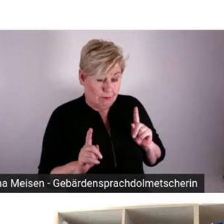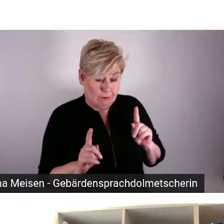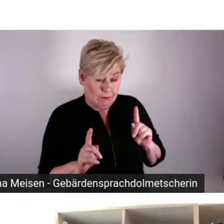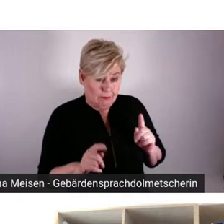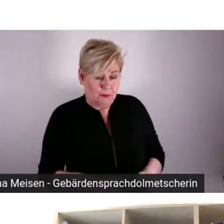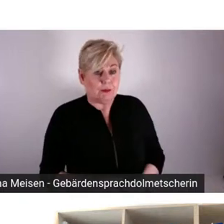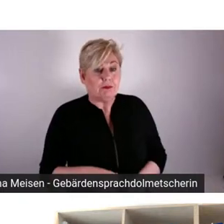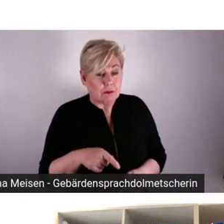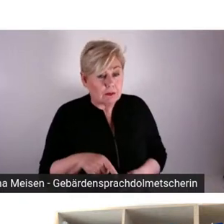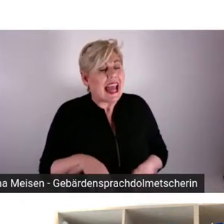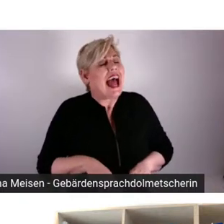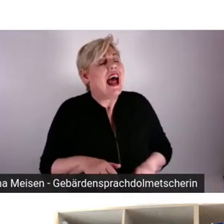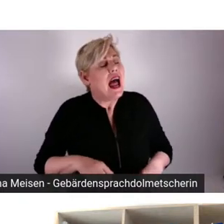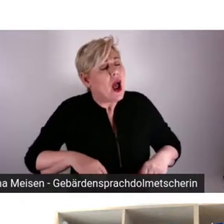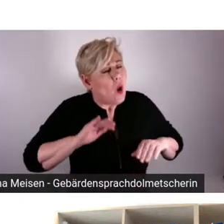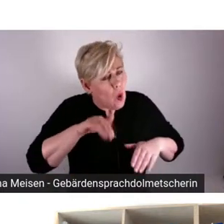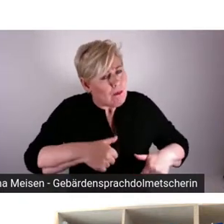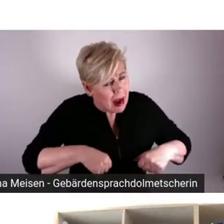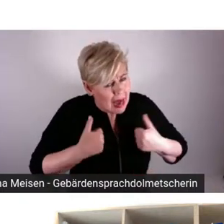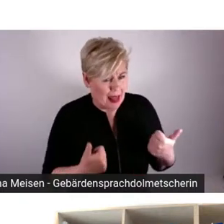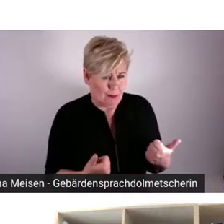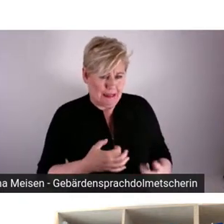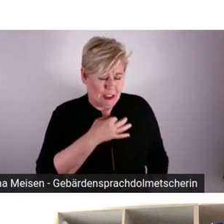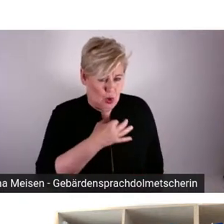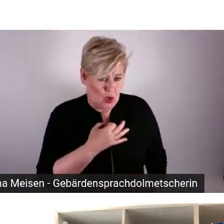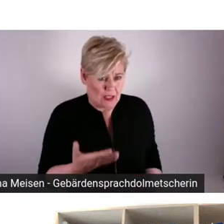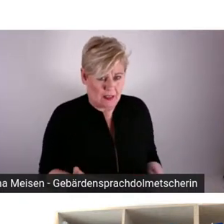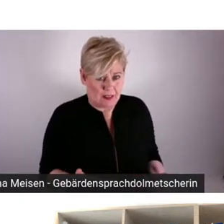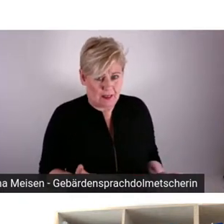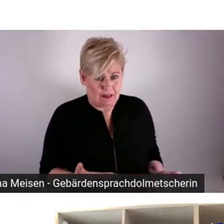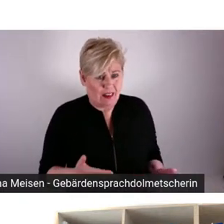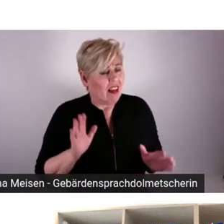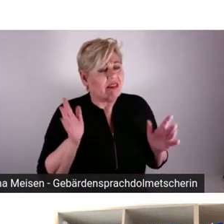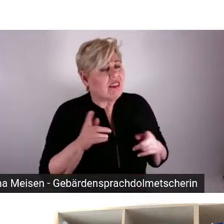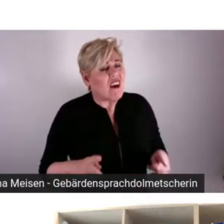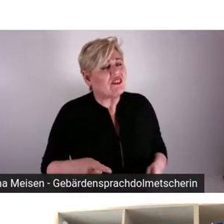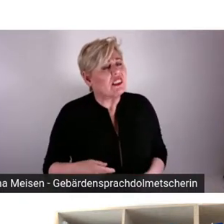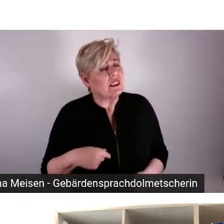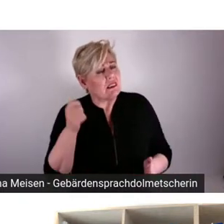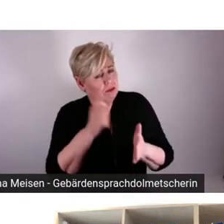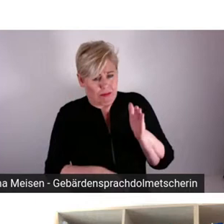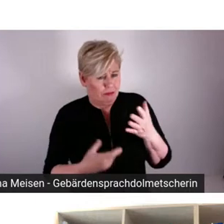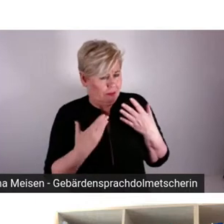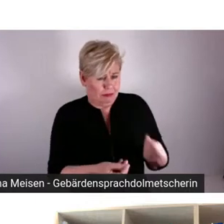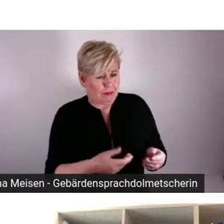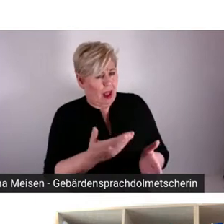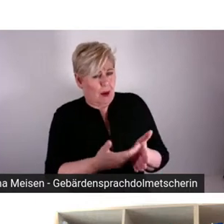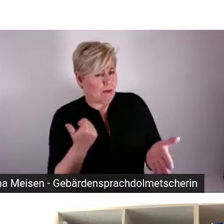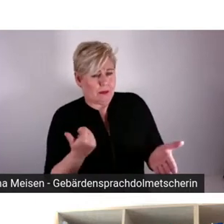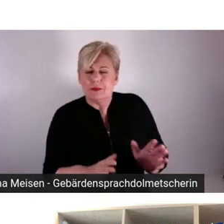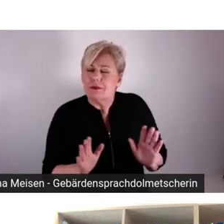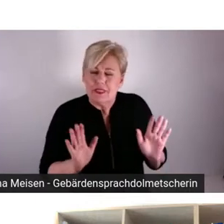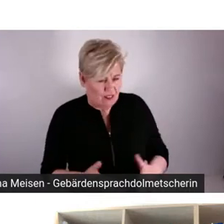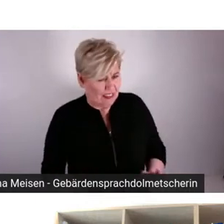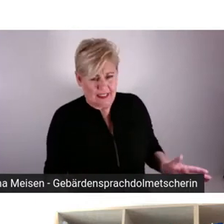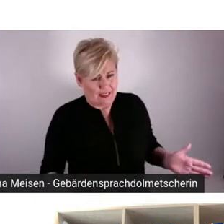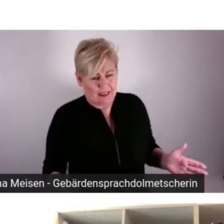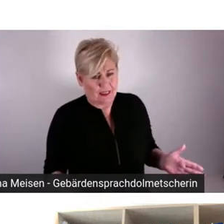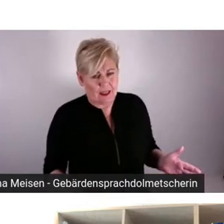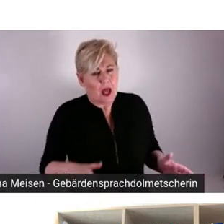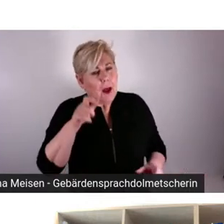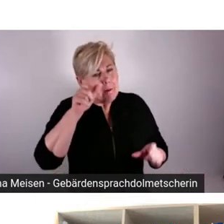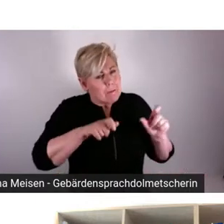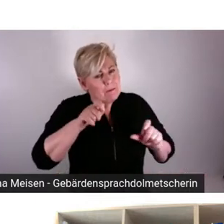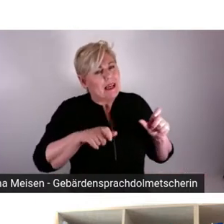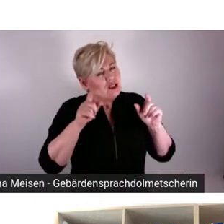es geht ums Existenzminimum und das darf niemandem wegsanktioniert werden, weil Menschen müssen natürlich in der Lage